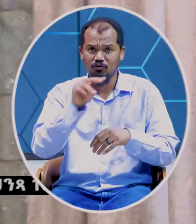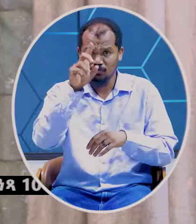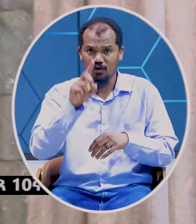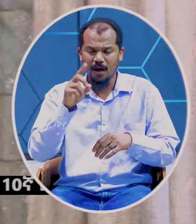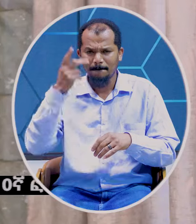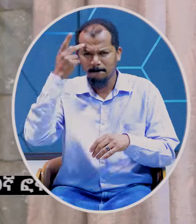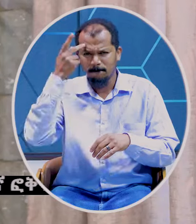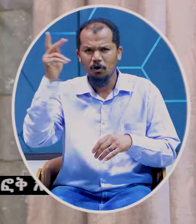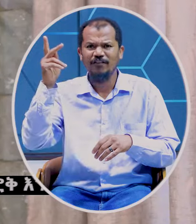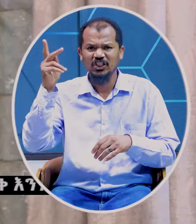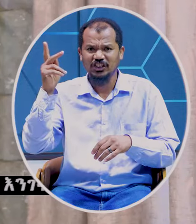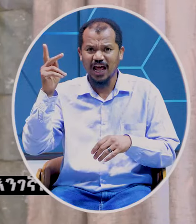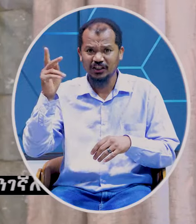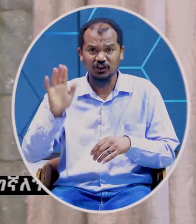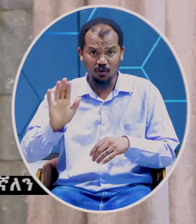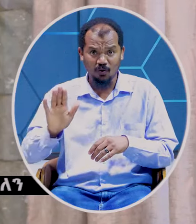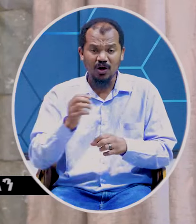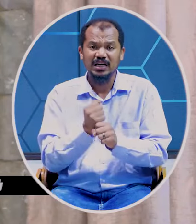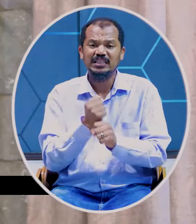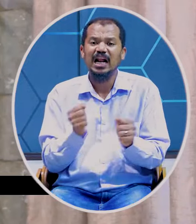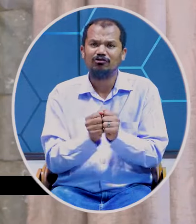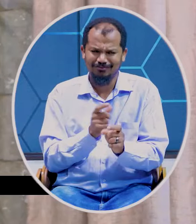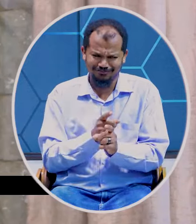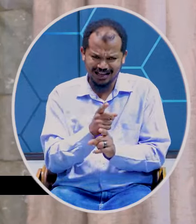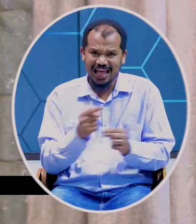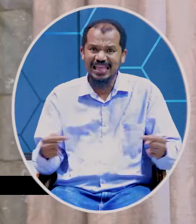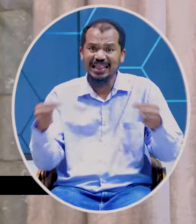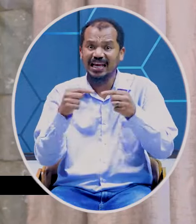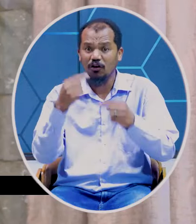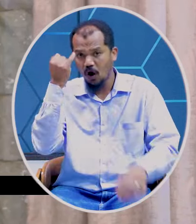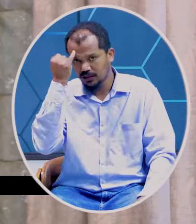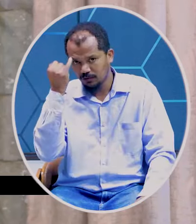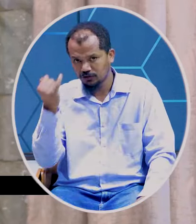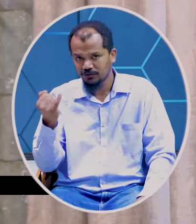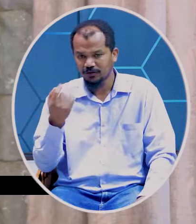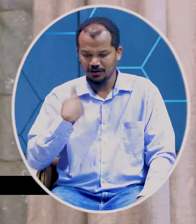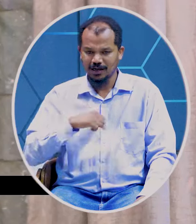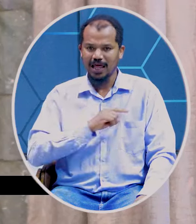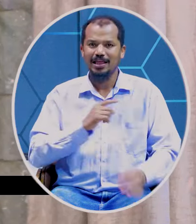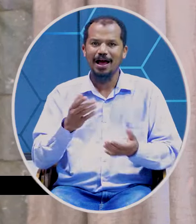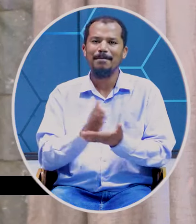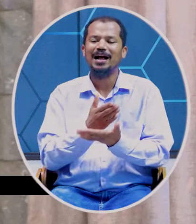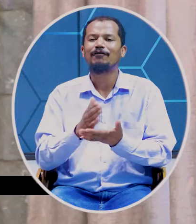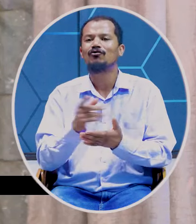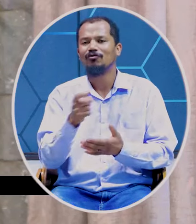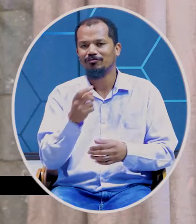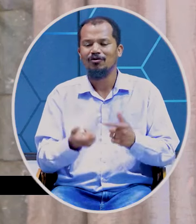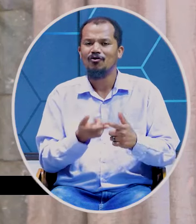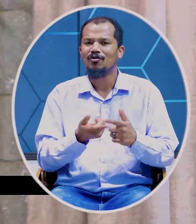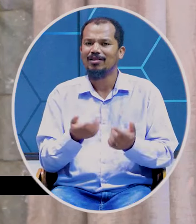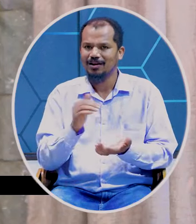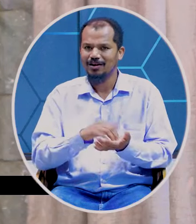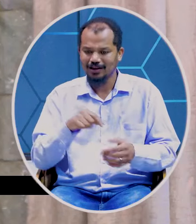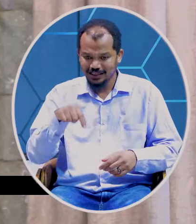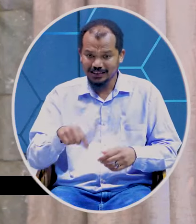መስክ በፕሮፌሽናቸው ከስራቸው ጋር በቀጥታ የተገናኙ ሀሳቦችን ለኛ የሚያካፍሉ ይሆናል።